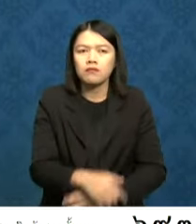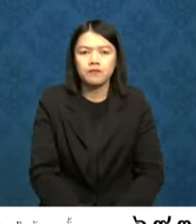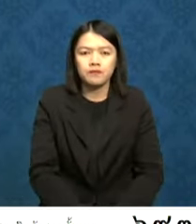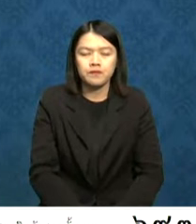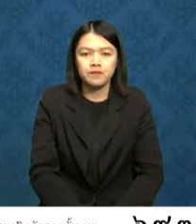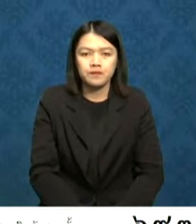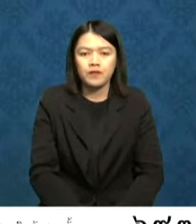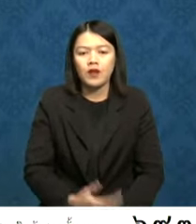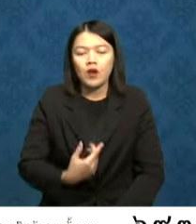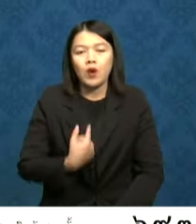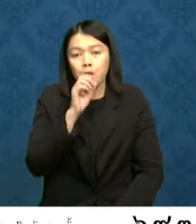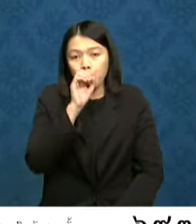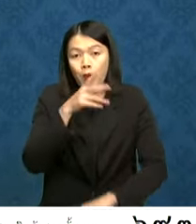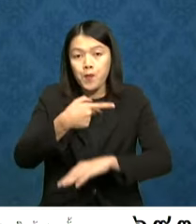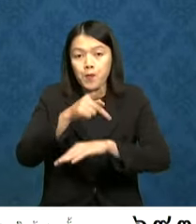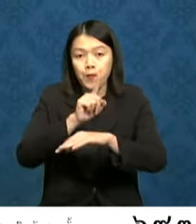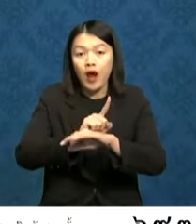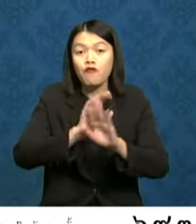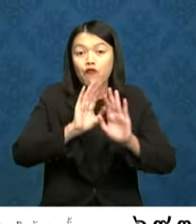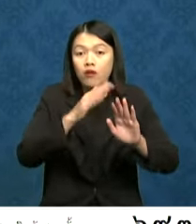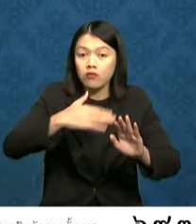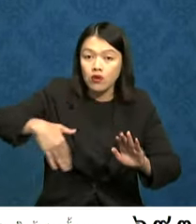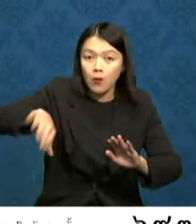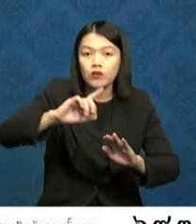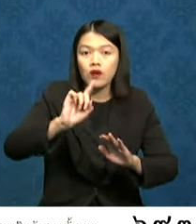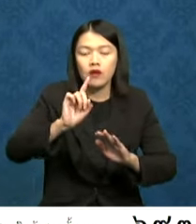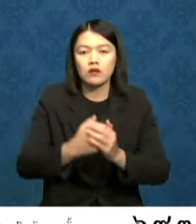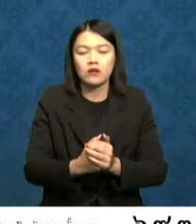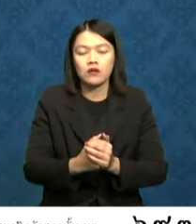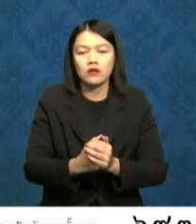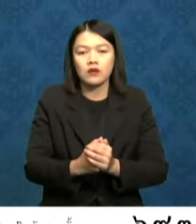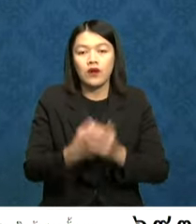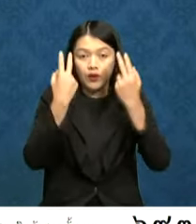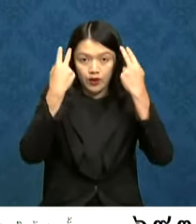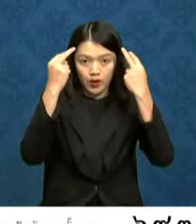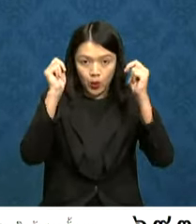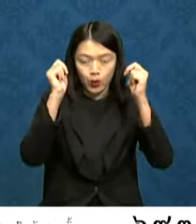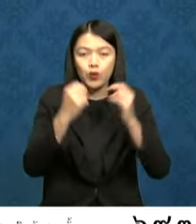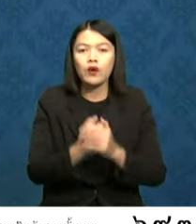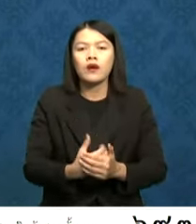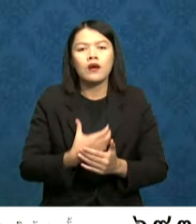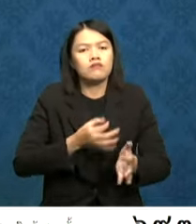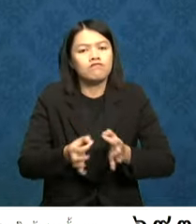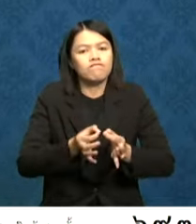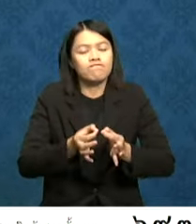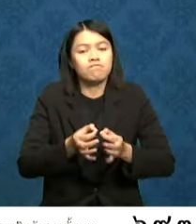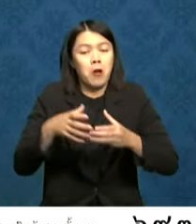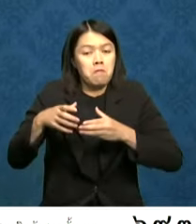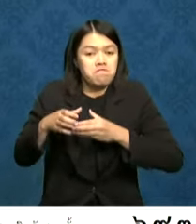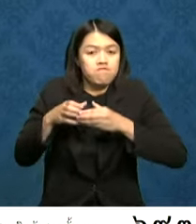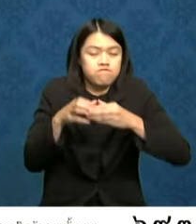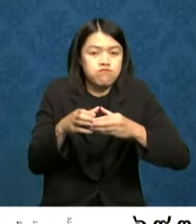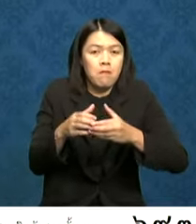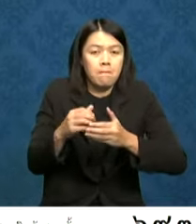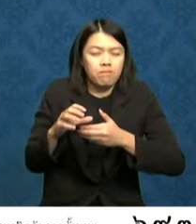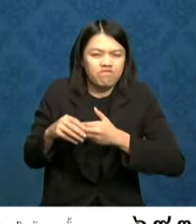ครับที่ผมส่งผ่านท่านประธานไปยังทุกๆท่านในห้องนี้ว่าท่านรัฐท่านนายกรัฐมนตรีจะชี้นำคณะรัฐมนตรีของ